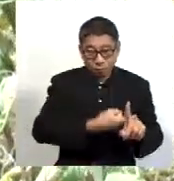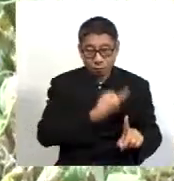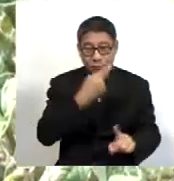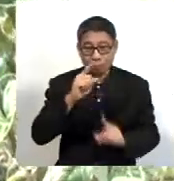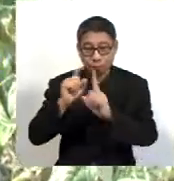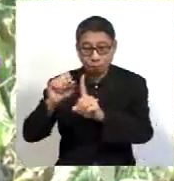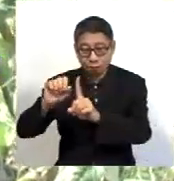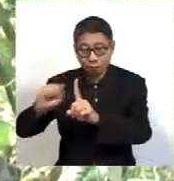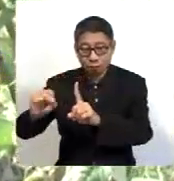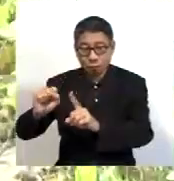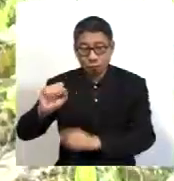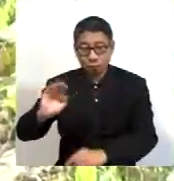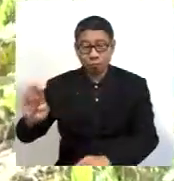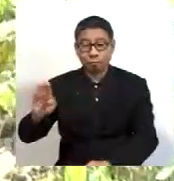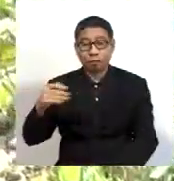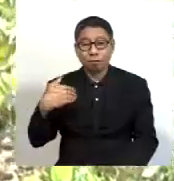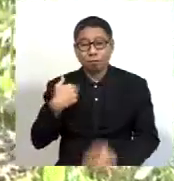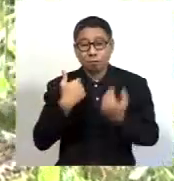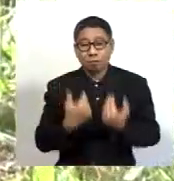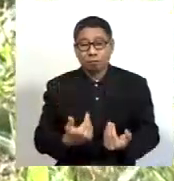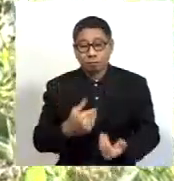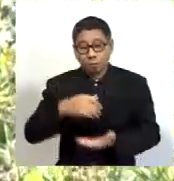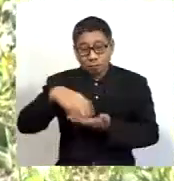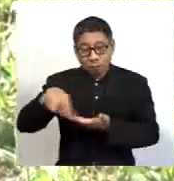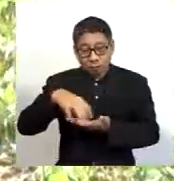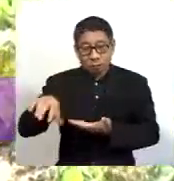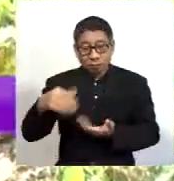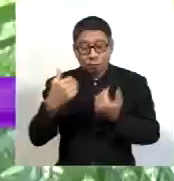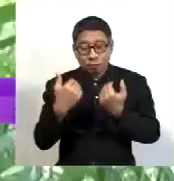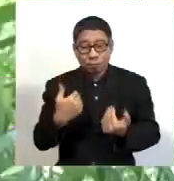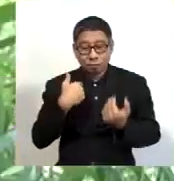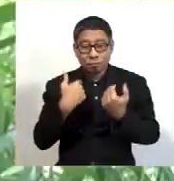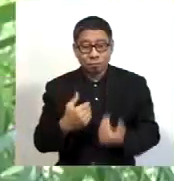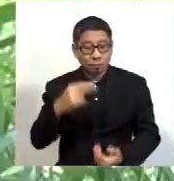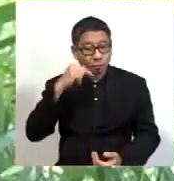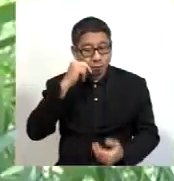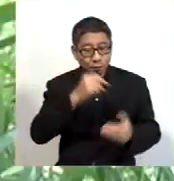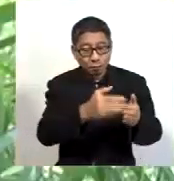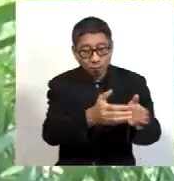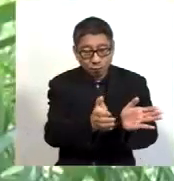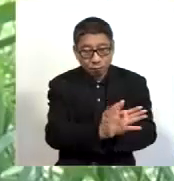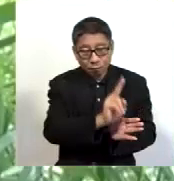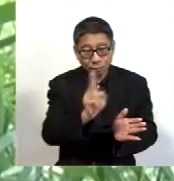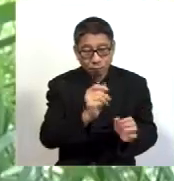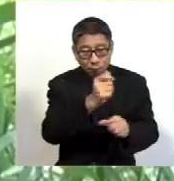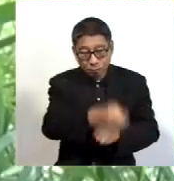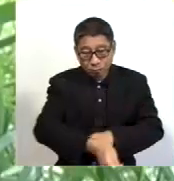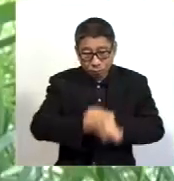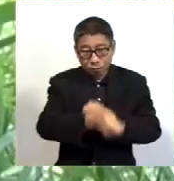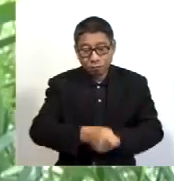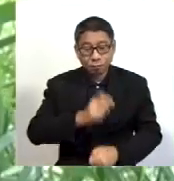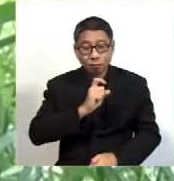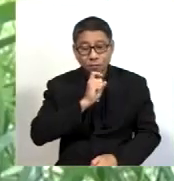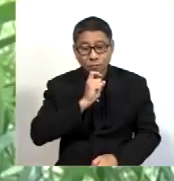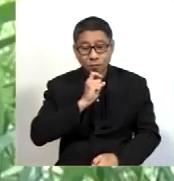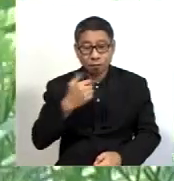ละ 100,000 บาทเลยทีเดียวค่ะคุณวรวุฒิบอกด้วยนะคะว่าถึงแม้จะมีแหล่งน้ำที่ยังใช้ทำการเกษตรได้อยู่แต่ก็จะ